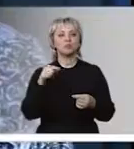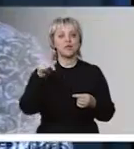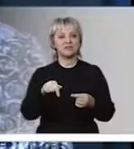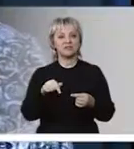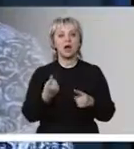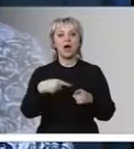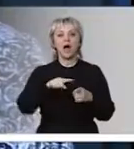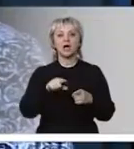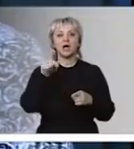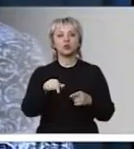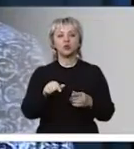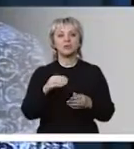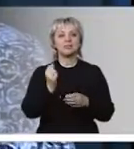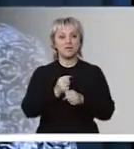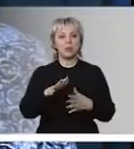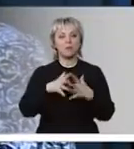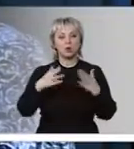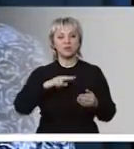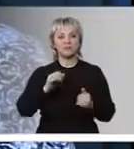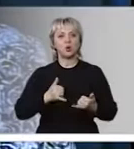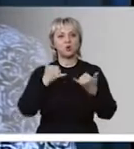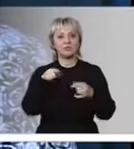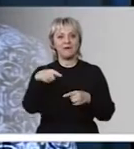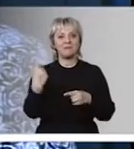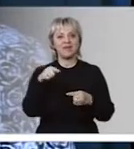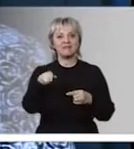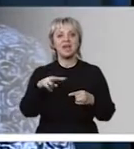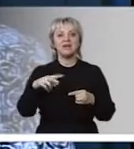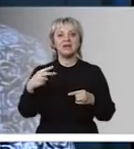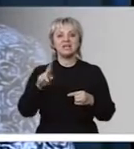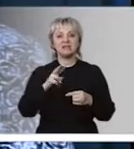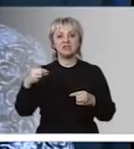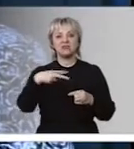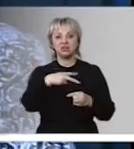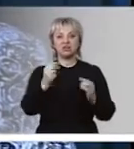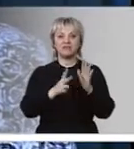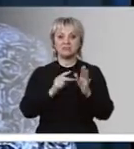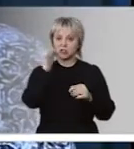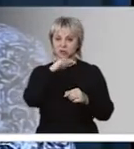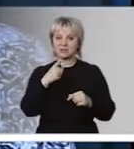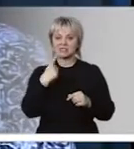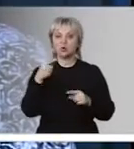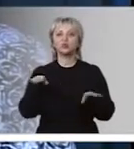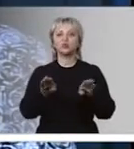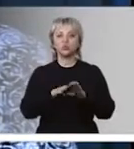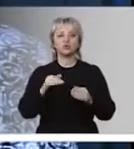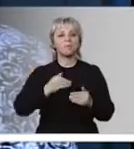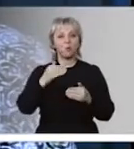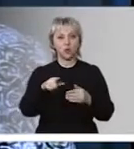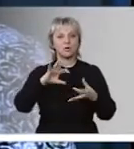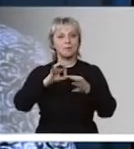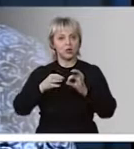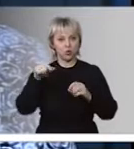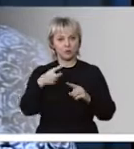первенец, о котором мы делаем большое внимание и уделяем сейчас 1 января 2018 года, скажу тоже чуть позже и